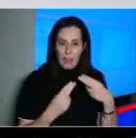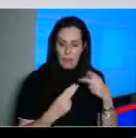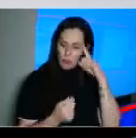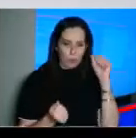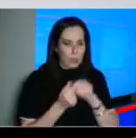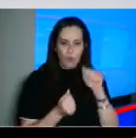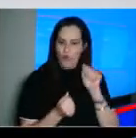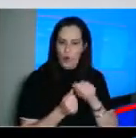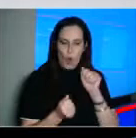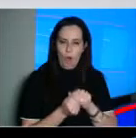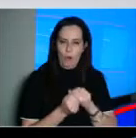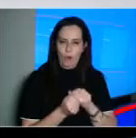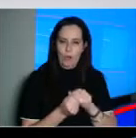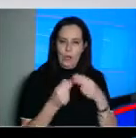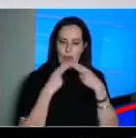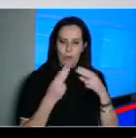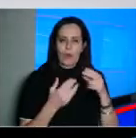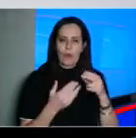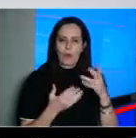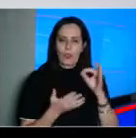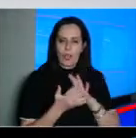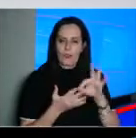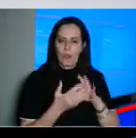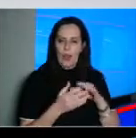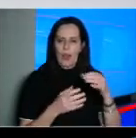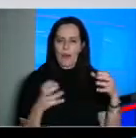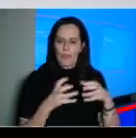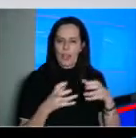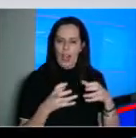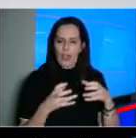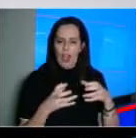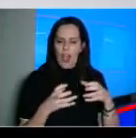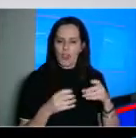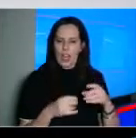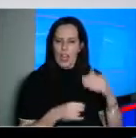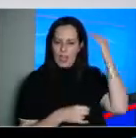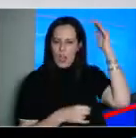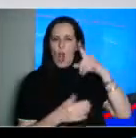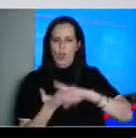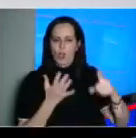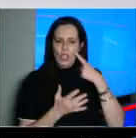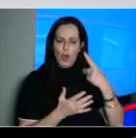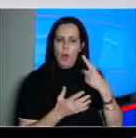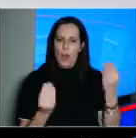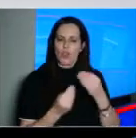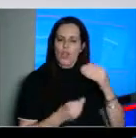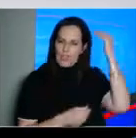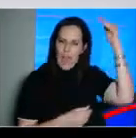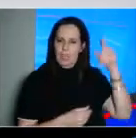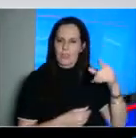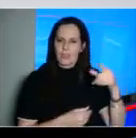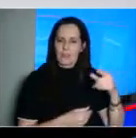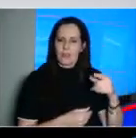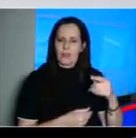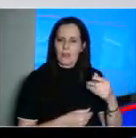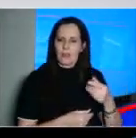טיפשותו, צריך לומר, הגיב בפוסט של חוסן לישראל ואמר, בעוד חודש תראו ידיעה שבני גנץ חשף את